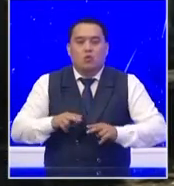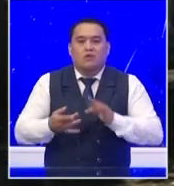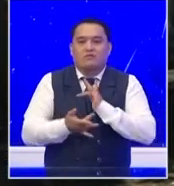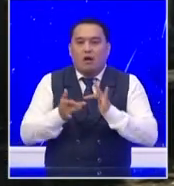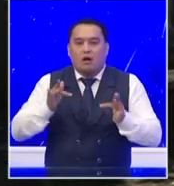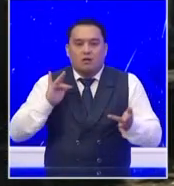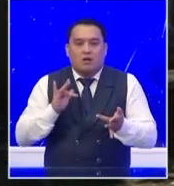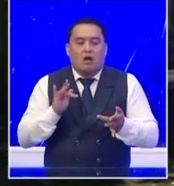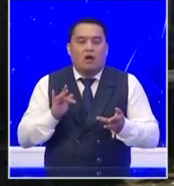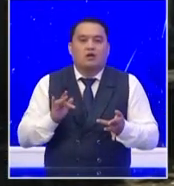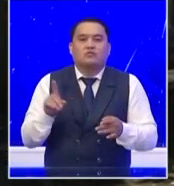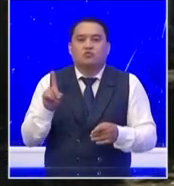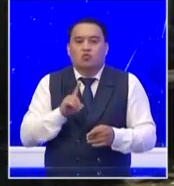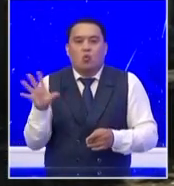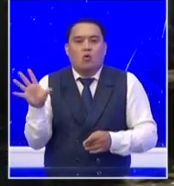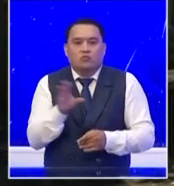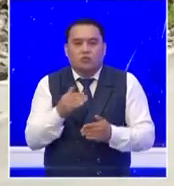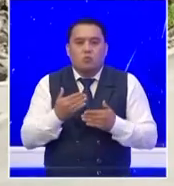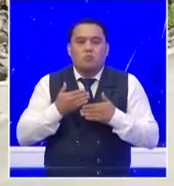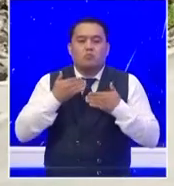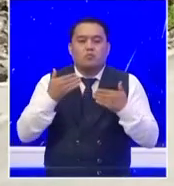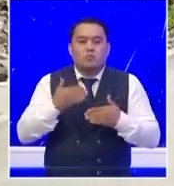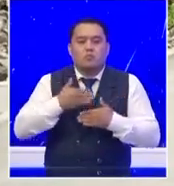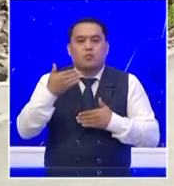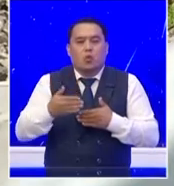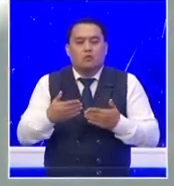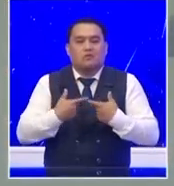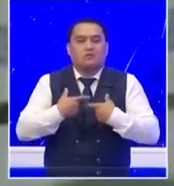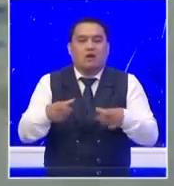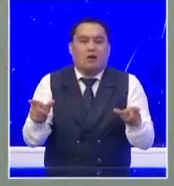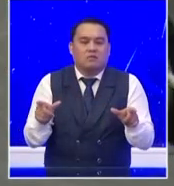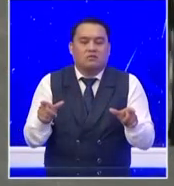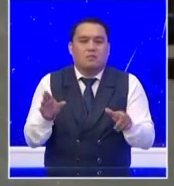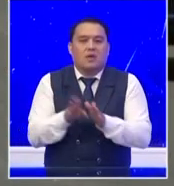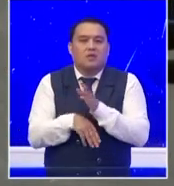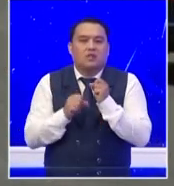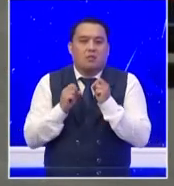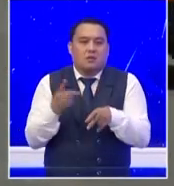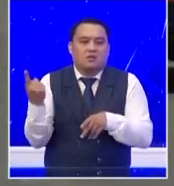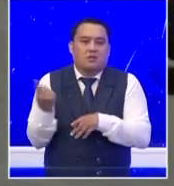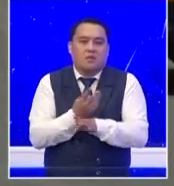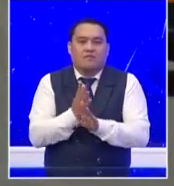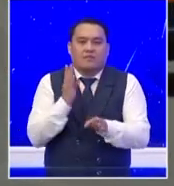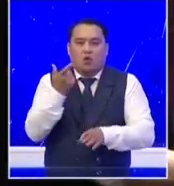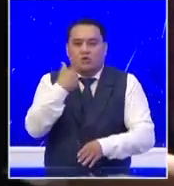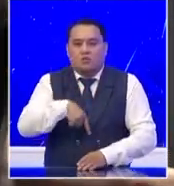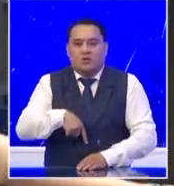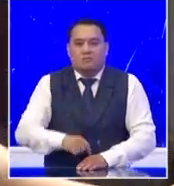интернета. Однако, несмотря на все это, после снятия режима ЧП, люди забыли о безопасности и в первую очередь о себе.